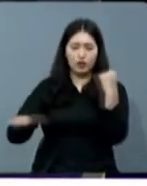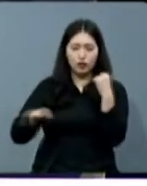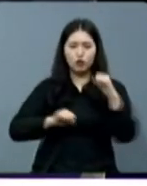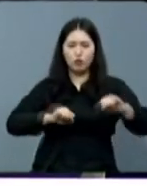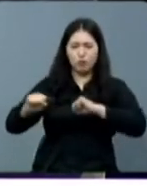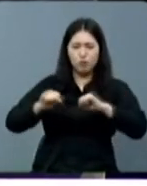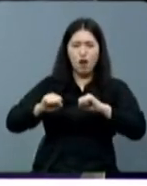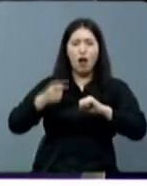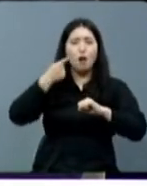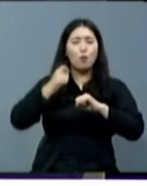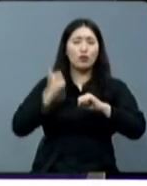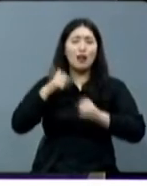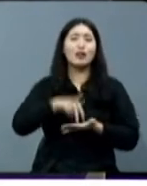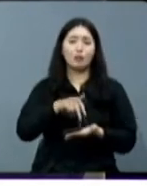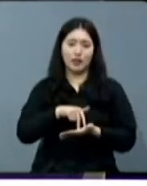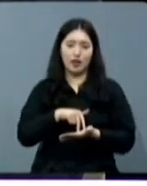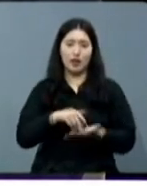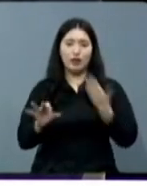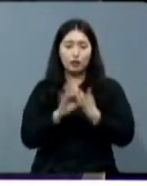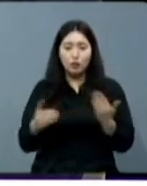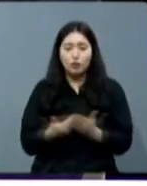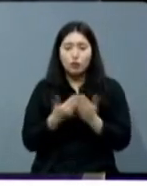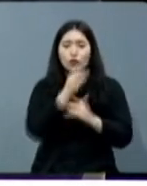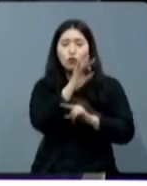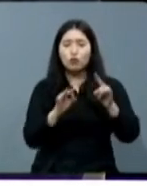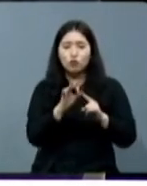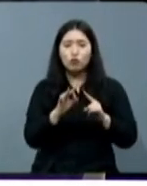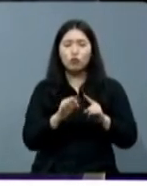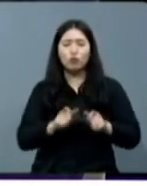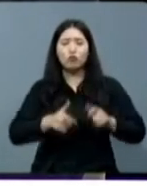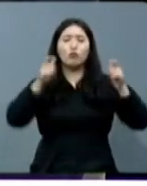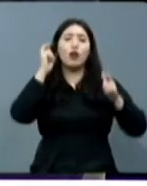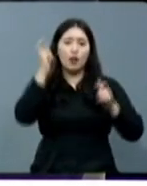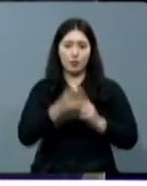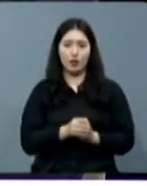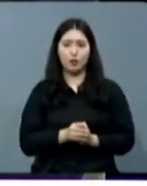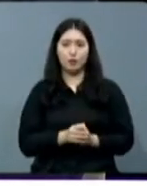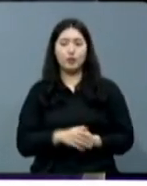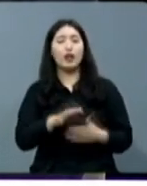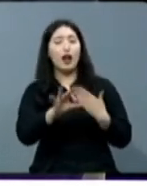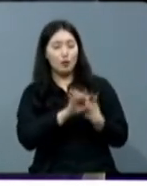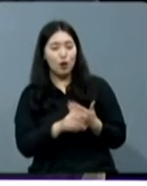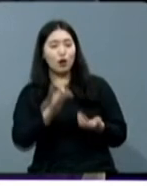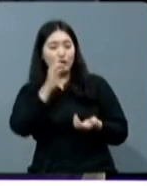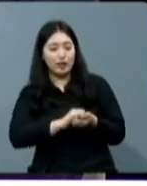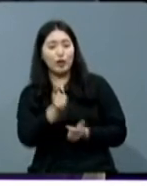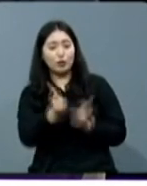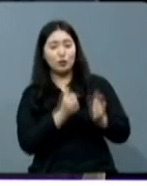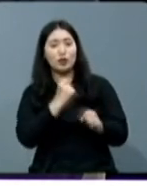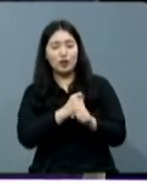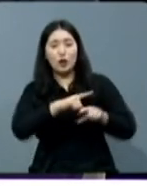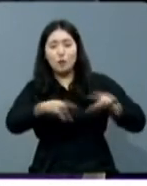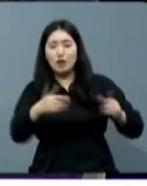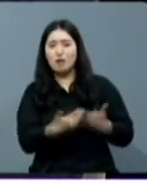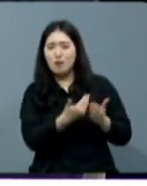한번 만들어보겠다는 겁니다. 그래 되면 성장률이 높아질 수밖에 없겠죠. 예, 좋습니다. 그 예? 규제 완화로 민간의 활력을 키우고